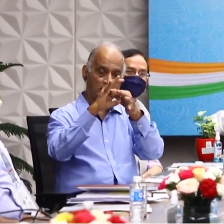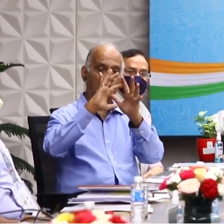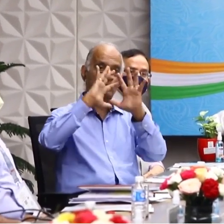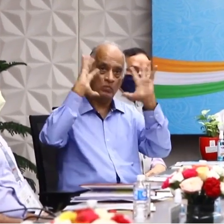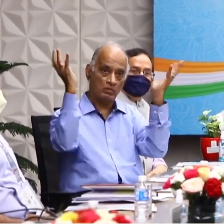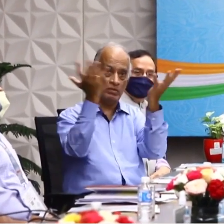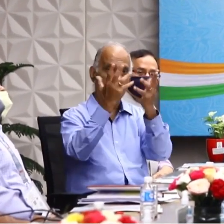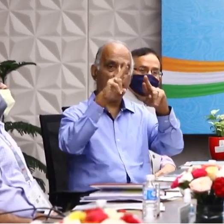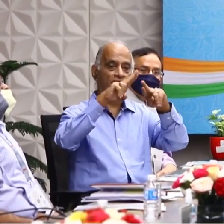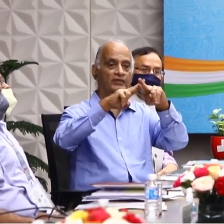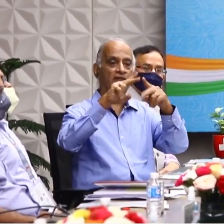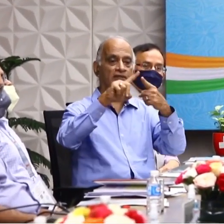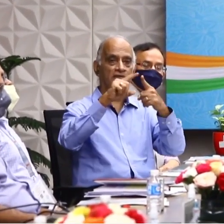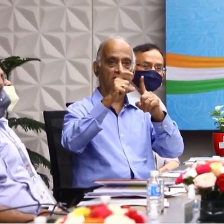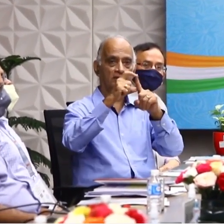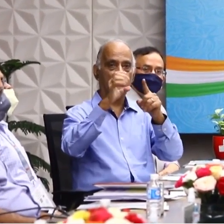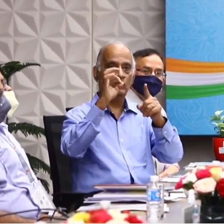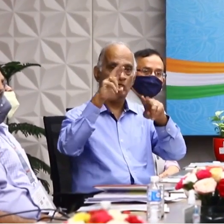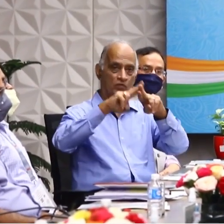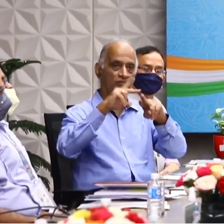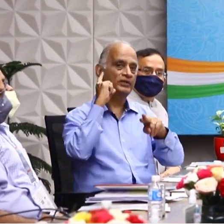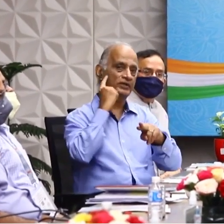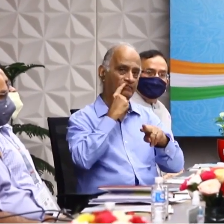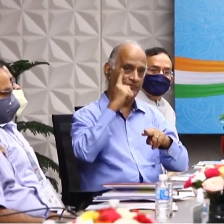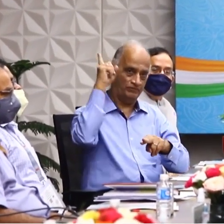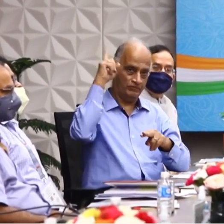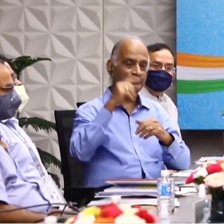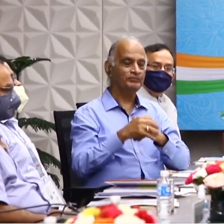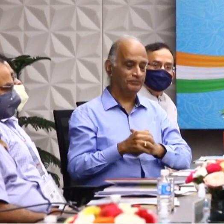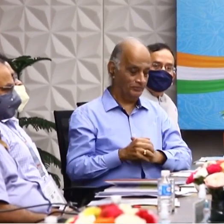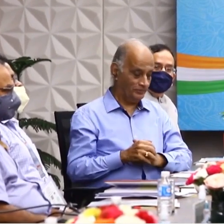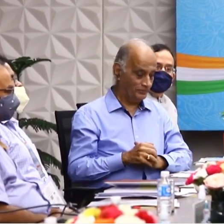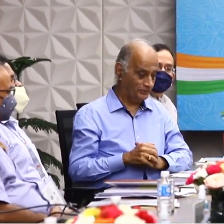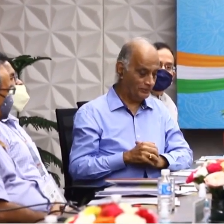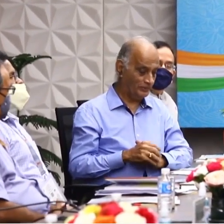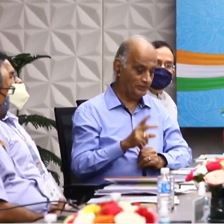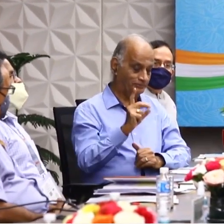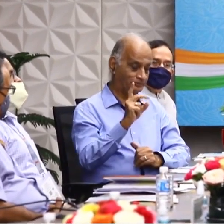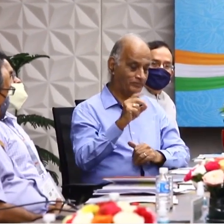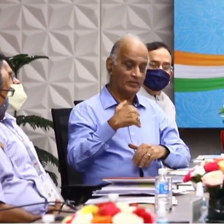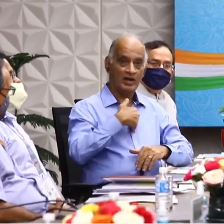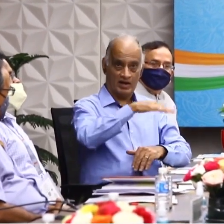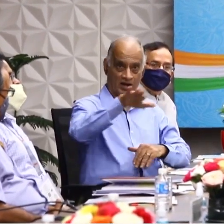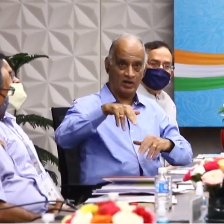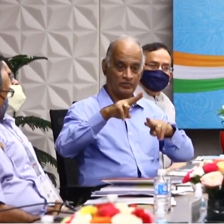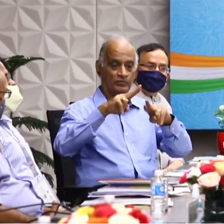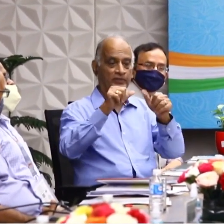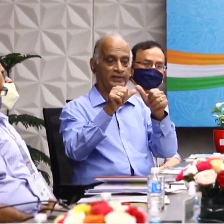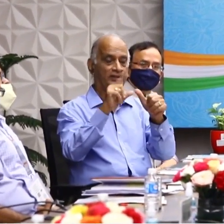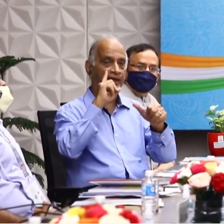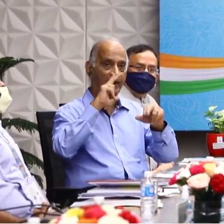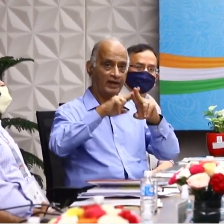हमारा 1955 में स्टार्ट हुआ था, जो वर्ल्ड फेडरेशन ऑफ द डेफ है उसके साथ में।